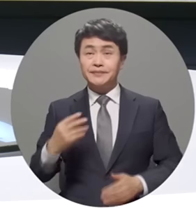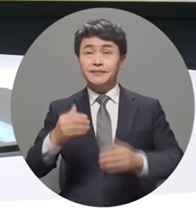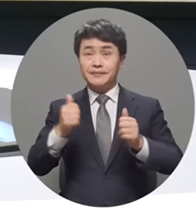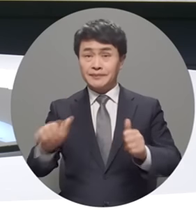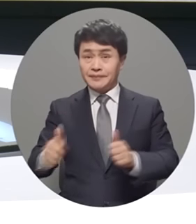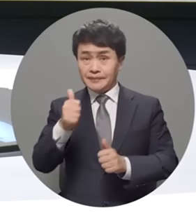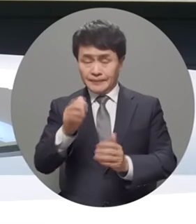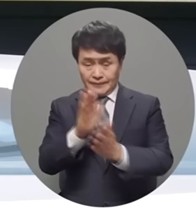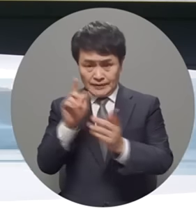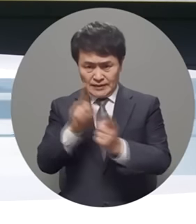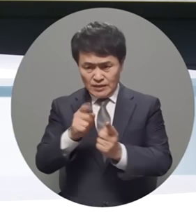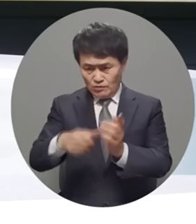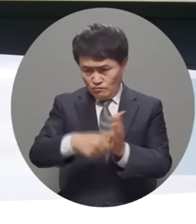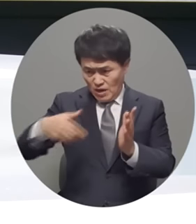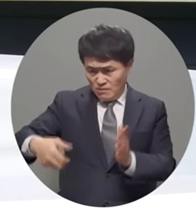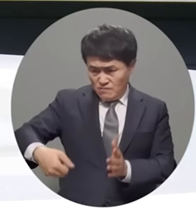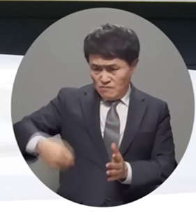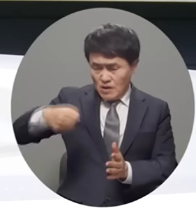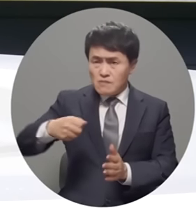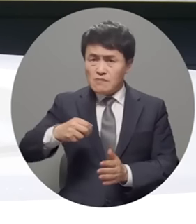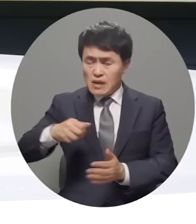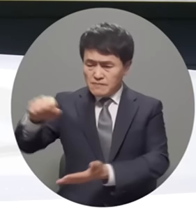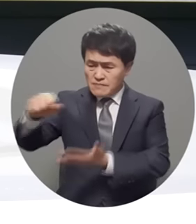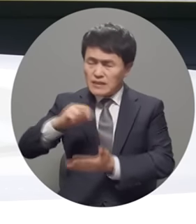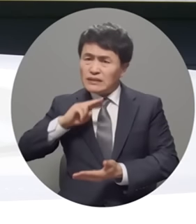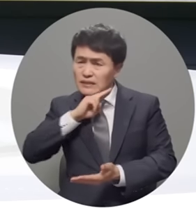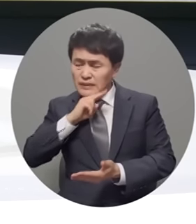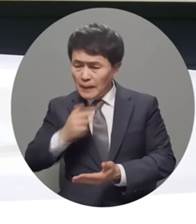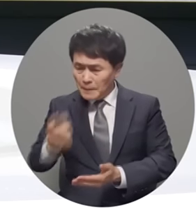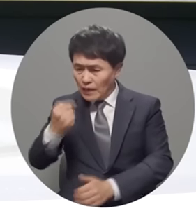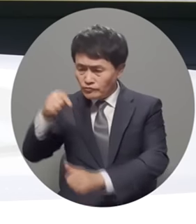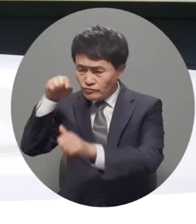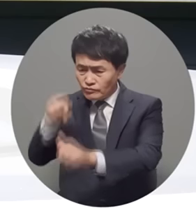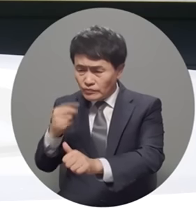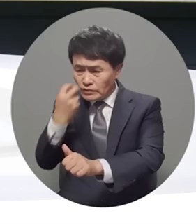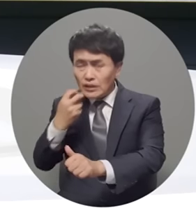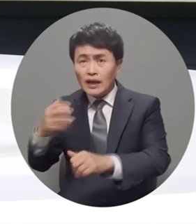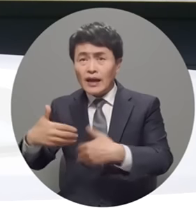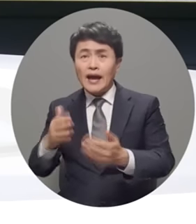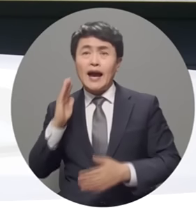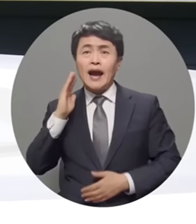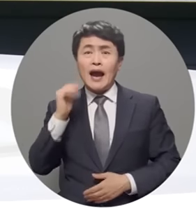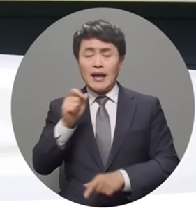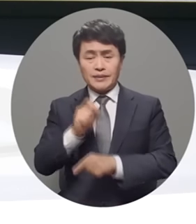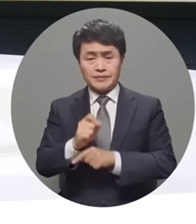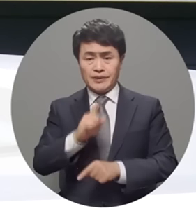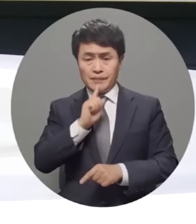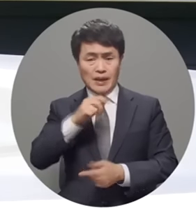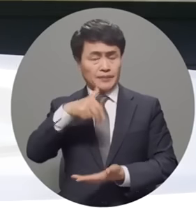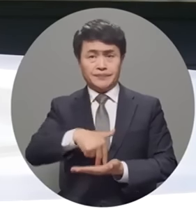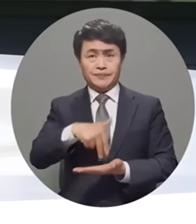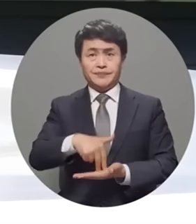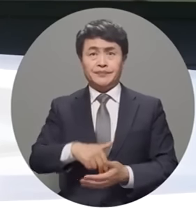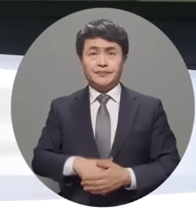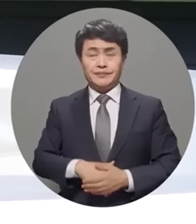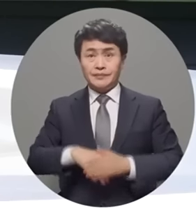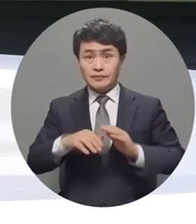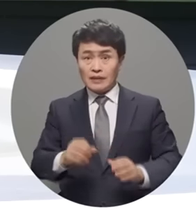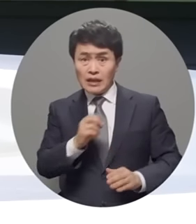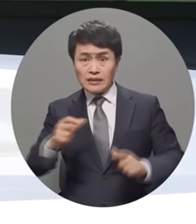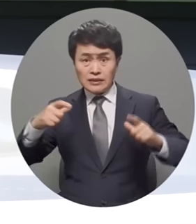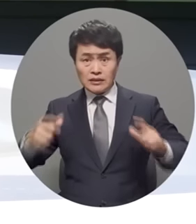검찰총장이 직접 명품백 수수 의혹에 대한 신속 수사를 지시한 데 대해 대통령실은 아직 아무런 입장을 내놓지 않고 있습니다.